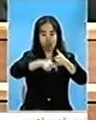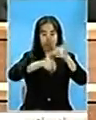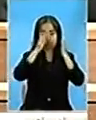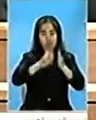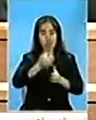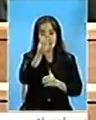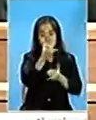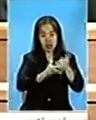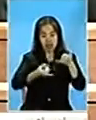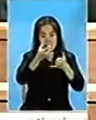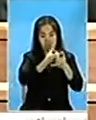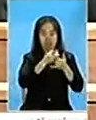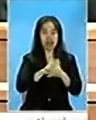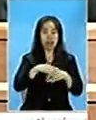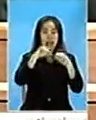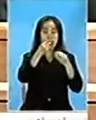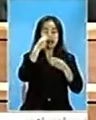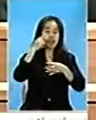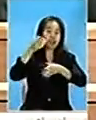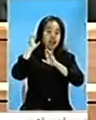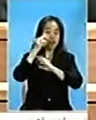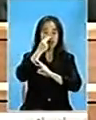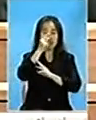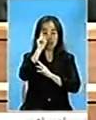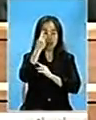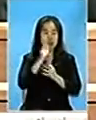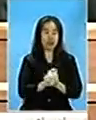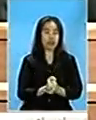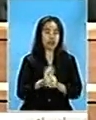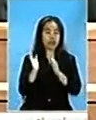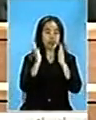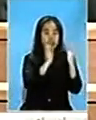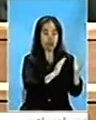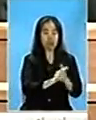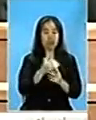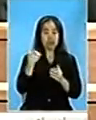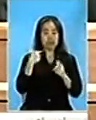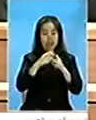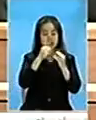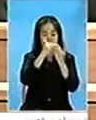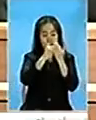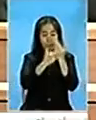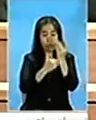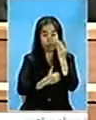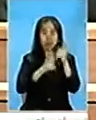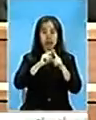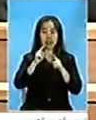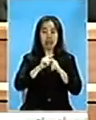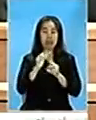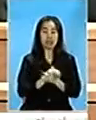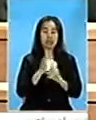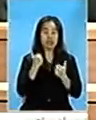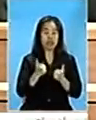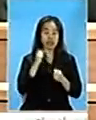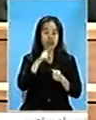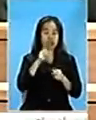รผมอยากจะให้ท่านได้ไปดูในส่วนนี้นะครับนอกจากนั้นในส่วนอื่นก็ถือว่าเป็นเรื่องที่เราจะต้